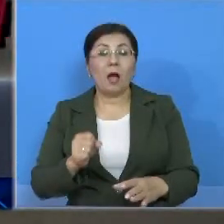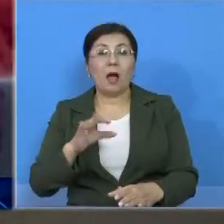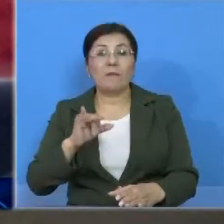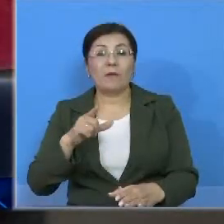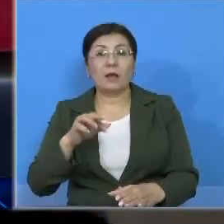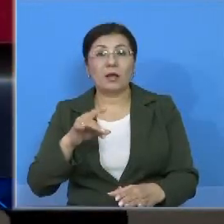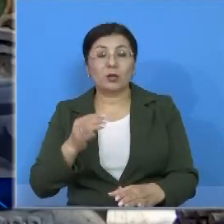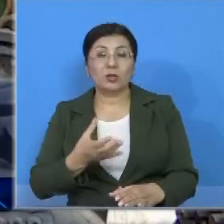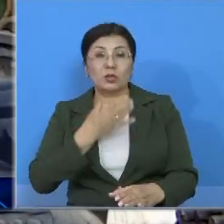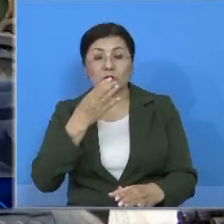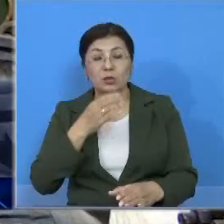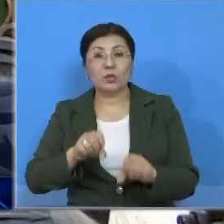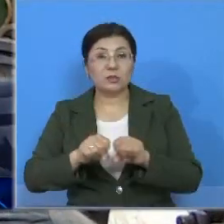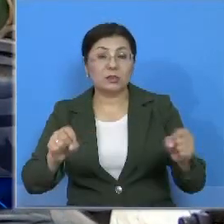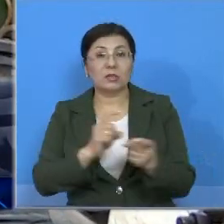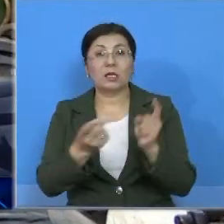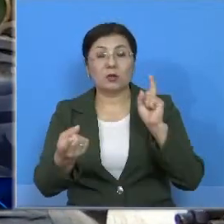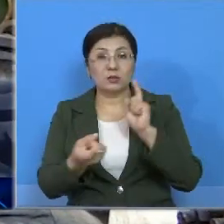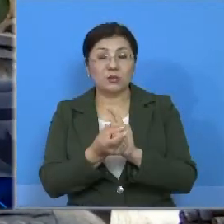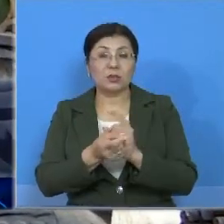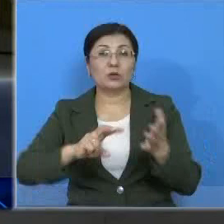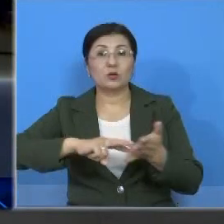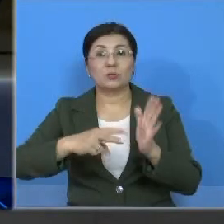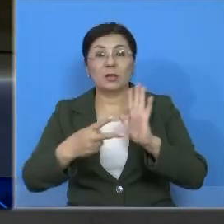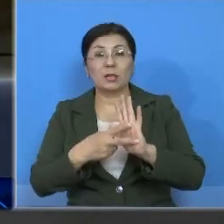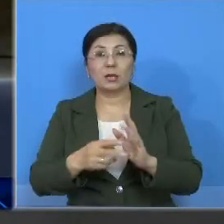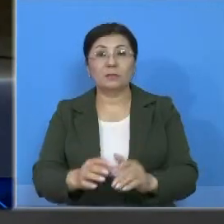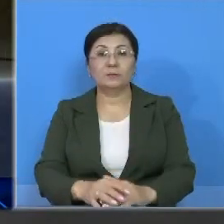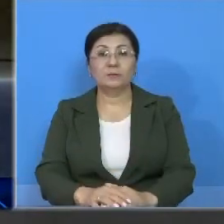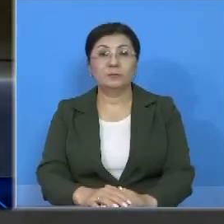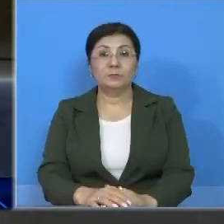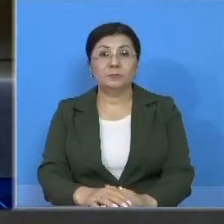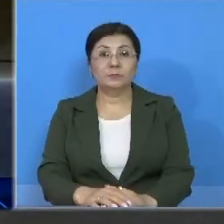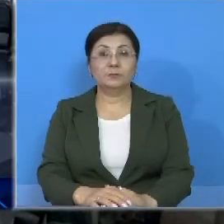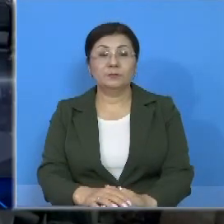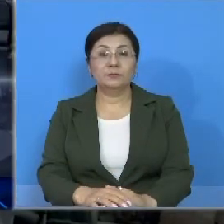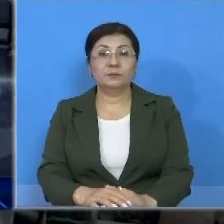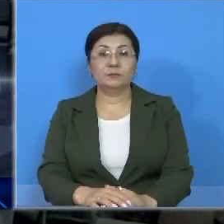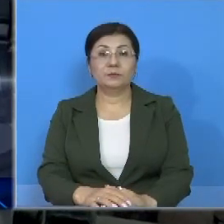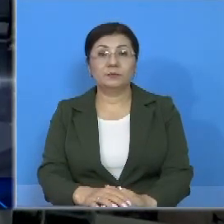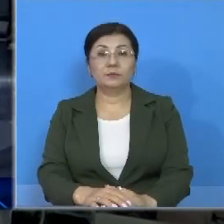ауыстыру, қыркүйекке дейін жаңасын толық іске қосу жоспарланған. Назырке Өтеген, Азамат Сауқанов, Ақтөбе телеарнасы.